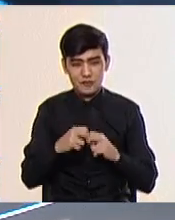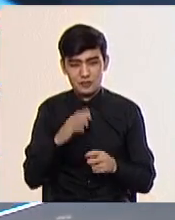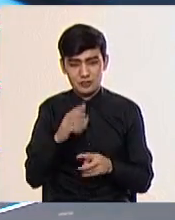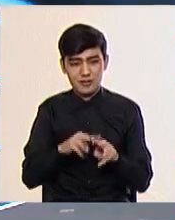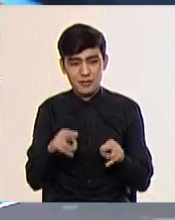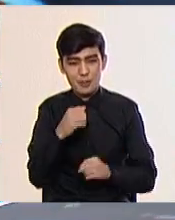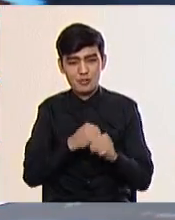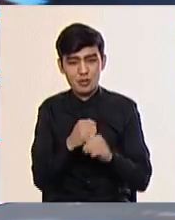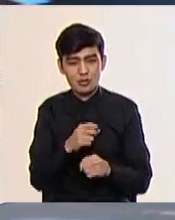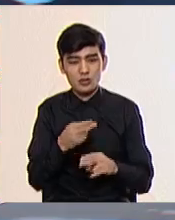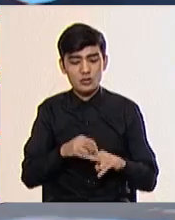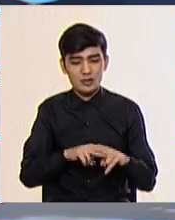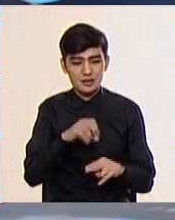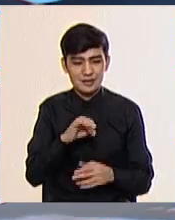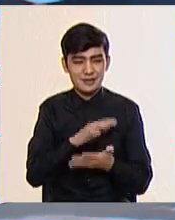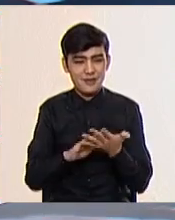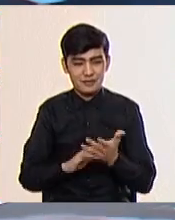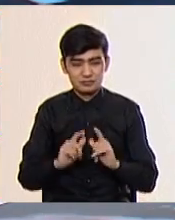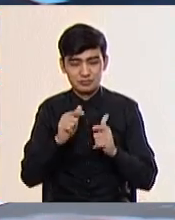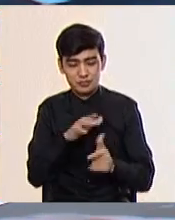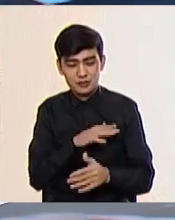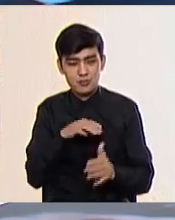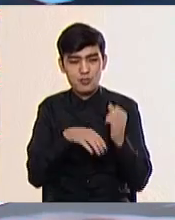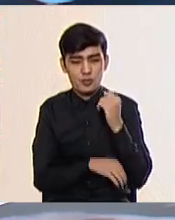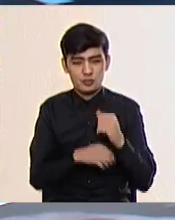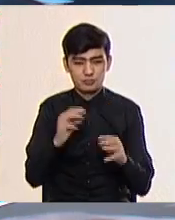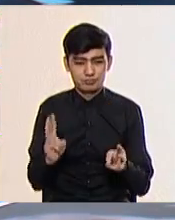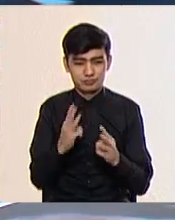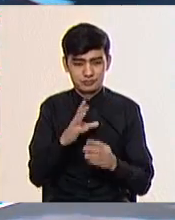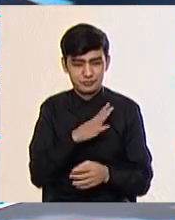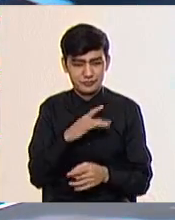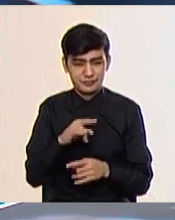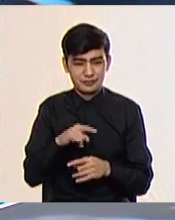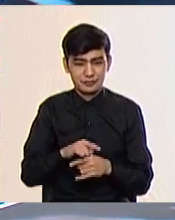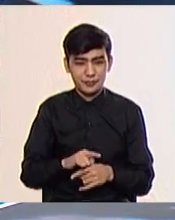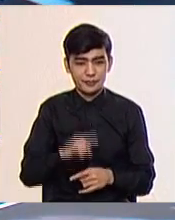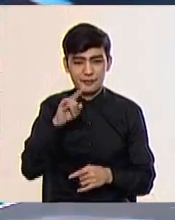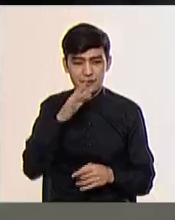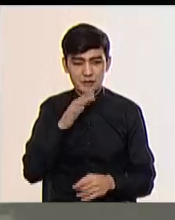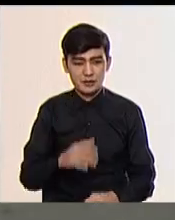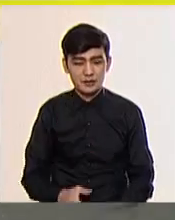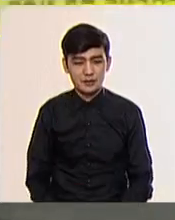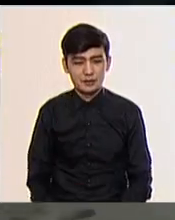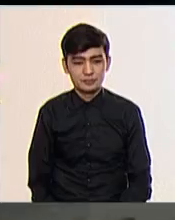типом двигателей. Заявление последовало после инцидента с горящим двигателем во время полета.